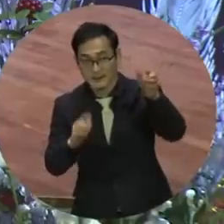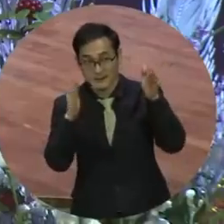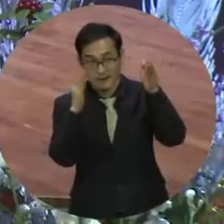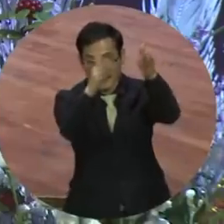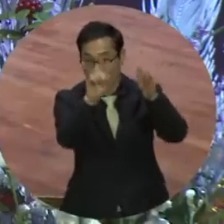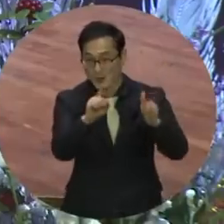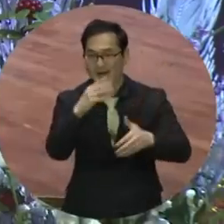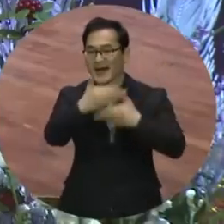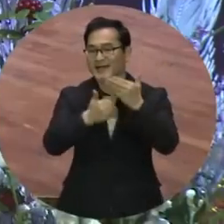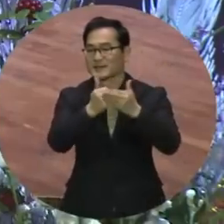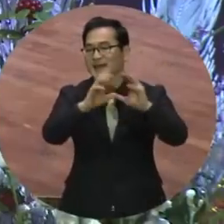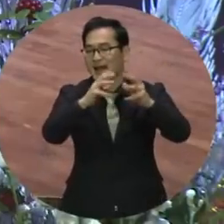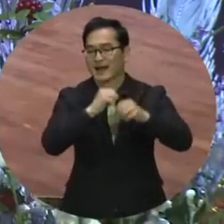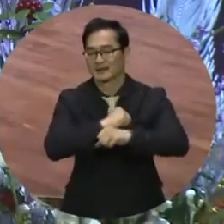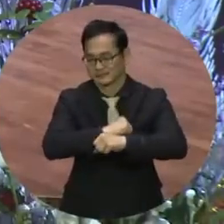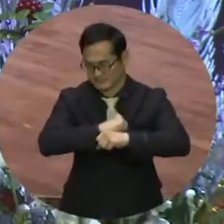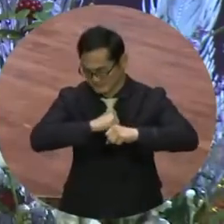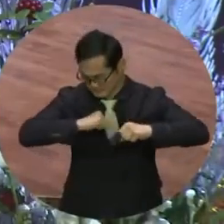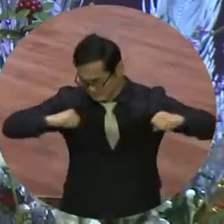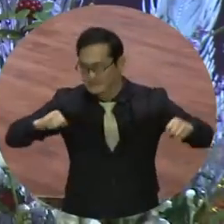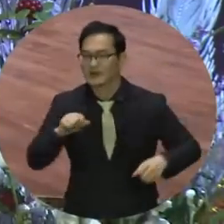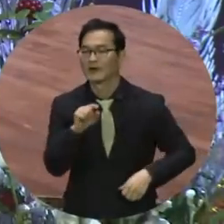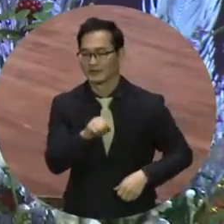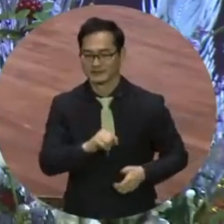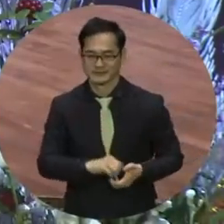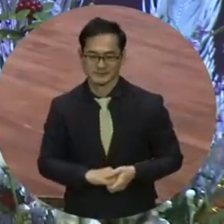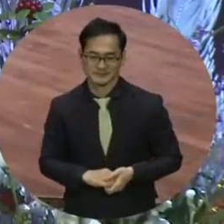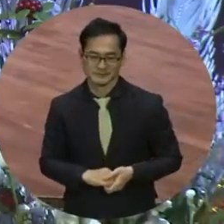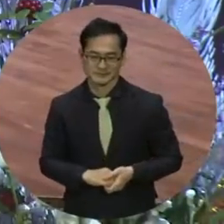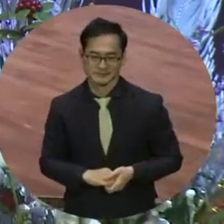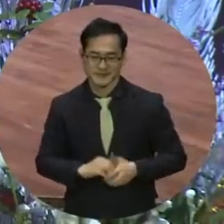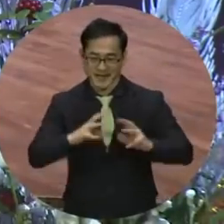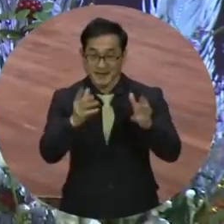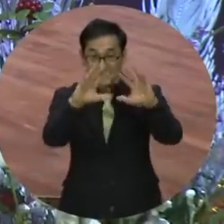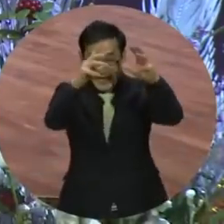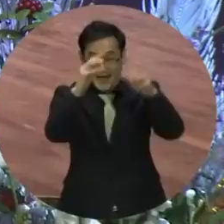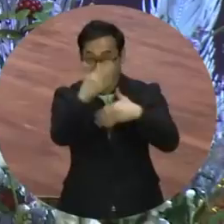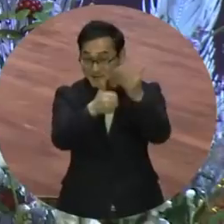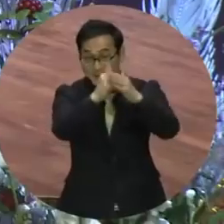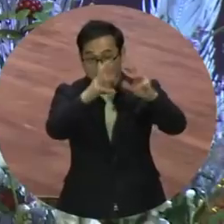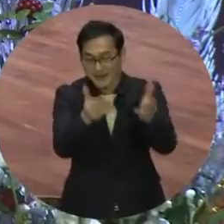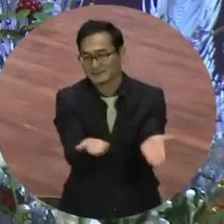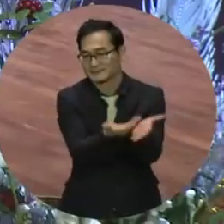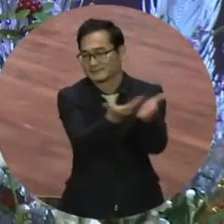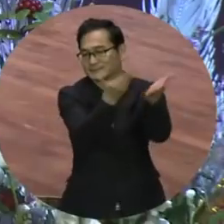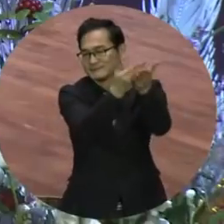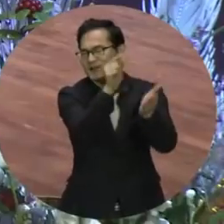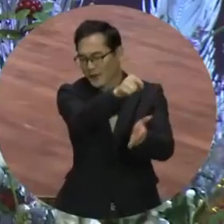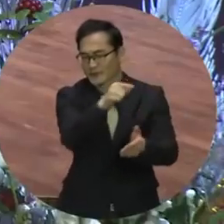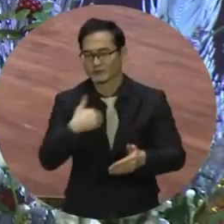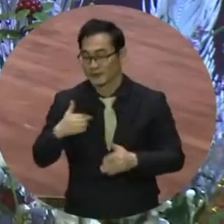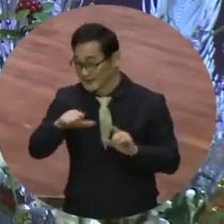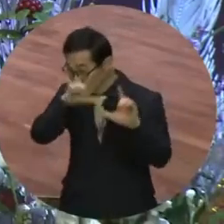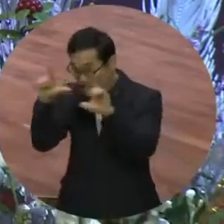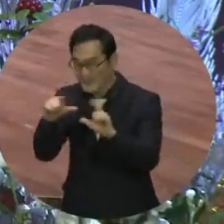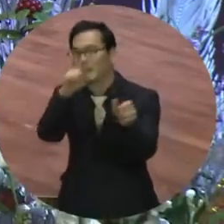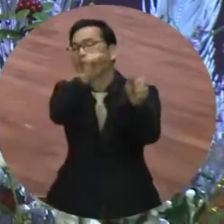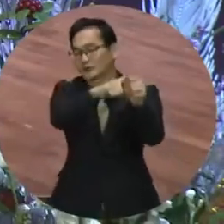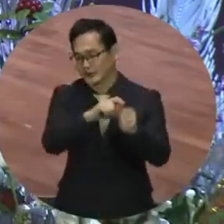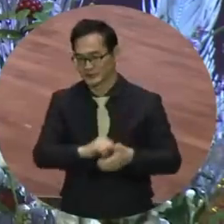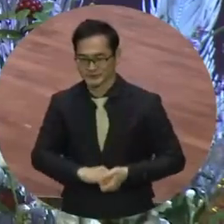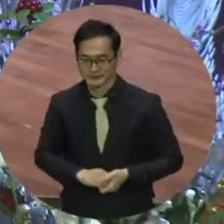나라 확장이에요. 하나님 나라. 여기에 실제로 쓰임 받는 것이 우리 인생의 목적입니다. 그리고